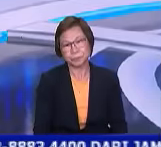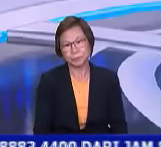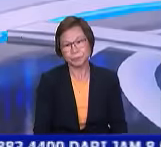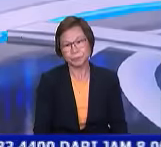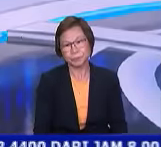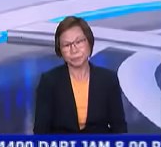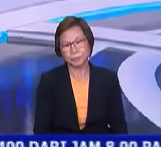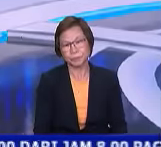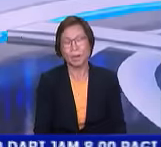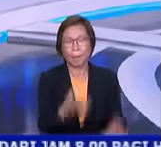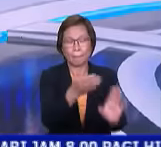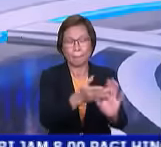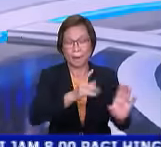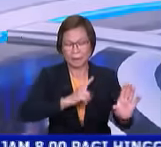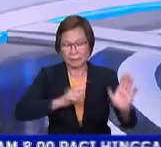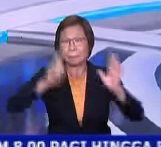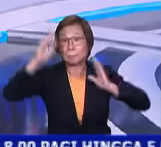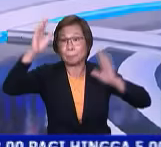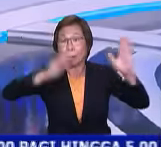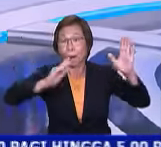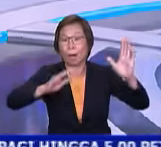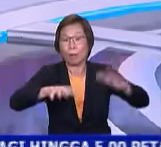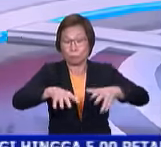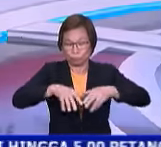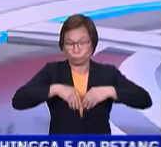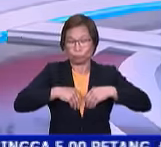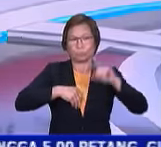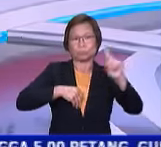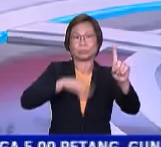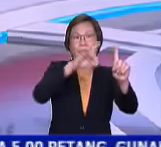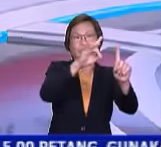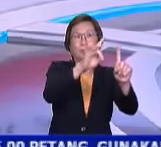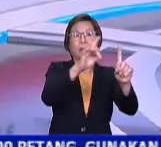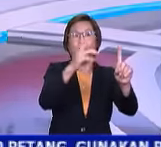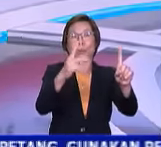Baik, dalam pada itu, Bank Islam Malaysia menerima